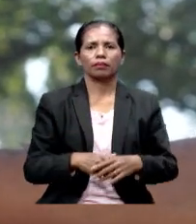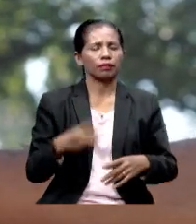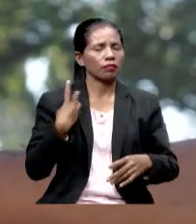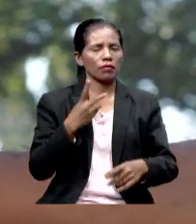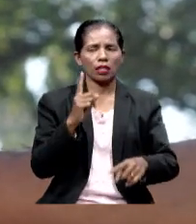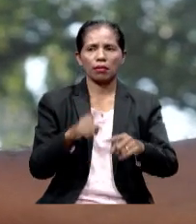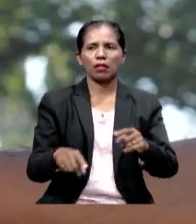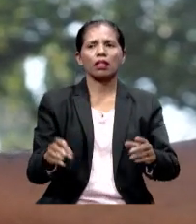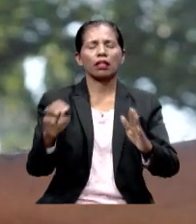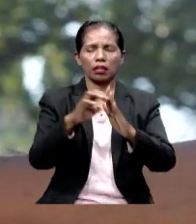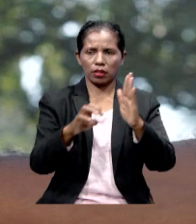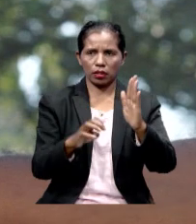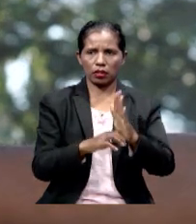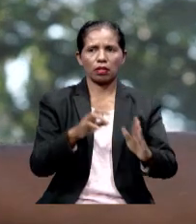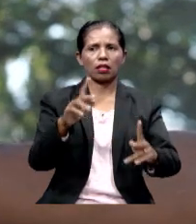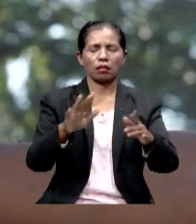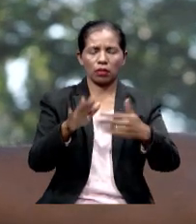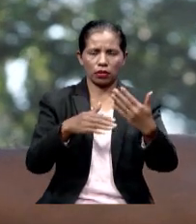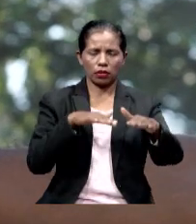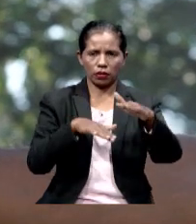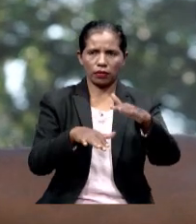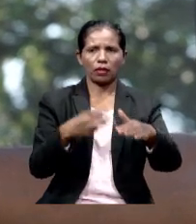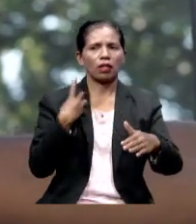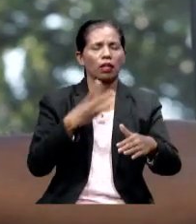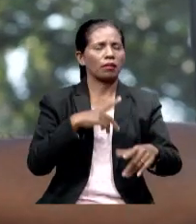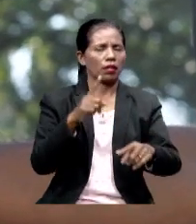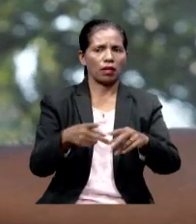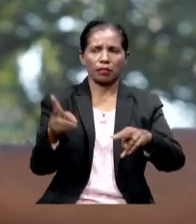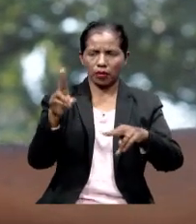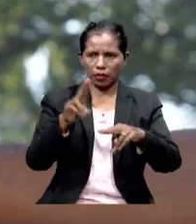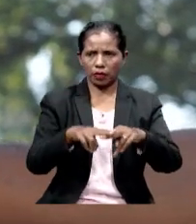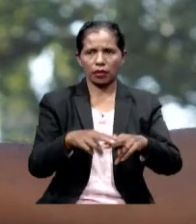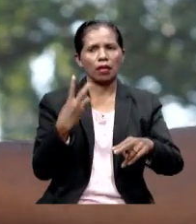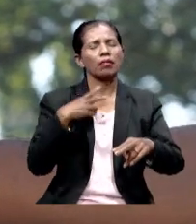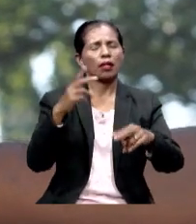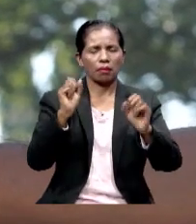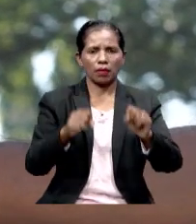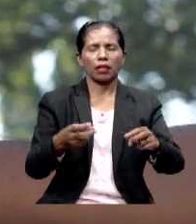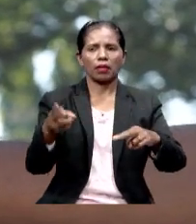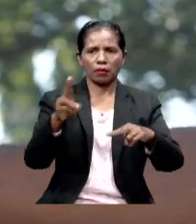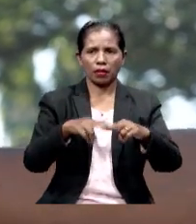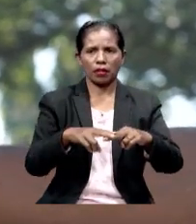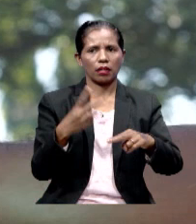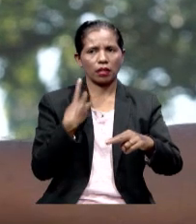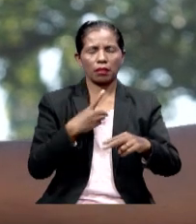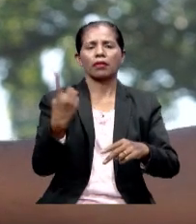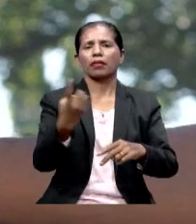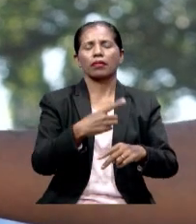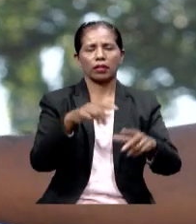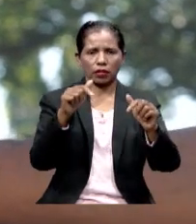kontra istirahat. Istirahat internet istirahat pun istirahat lokos. Am leh beli ami tetam beli. Tetam beli am beli bah. Saya maklum entah, kami sudah nafkah